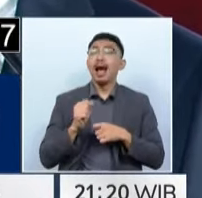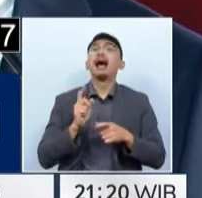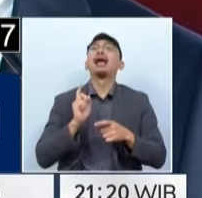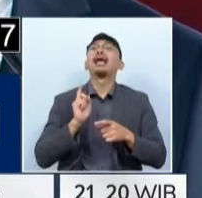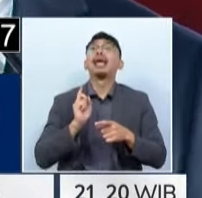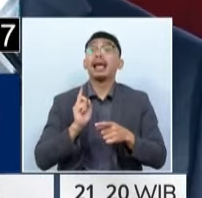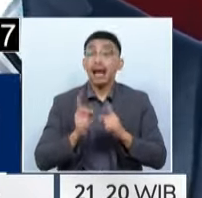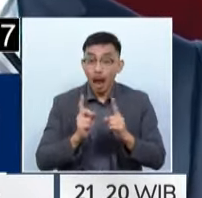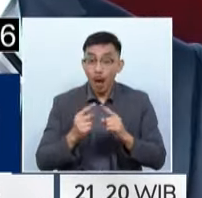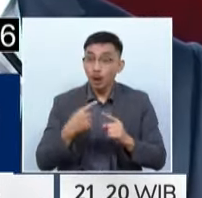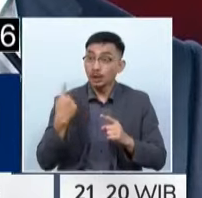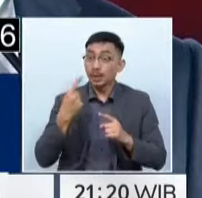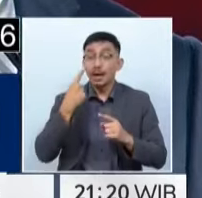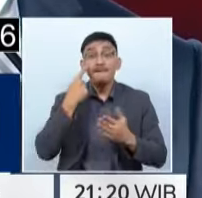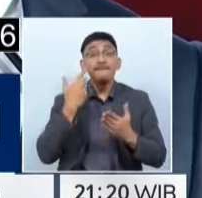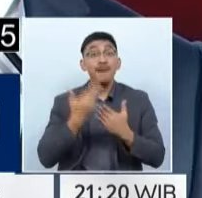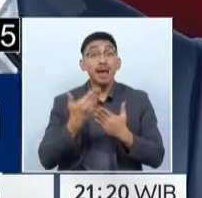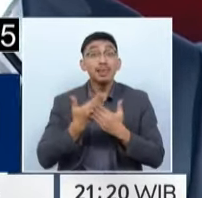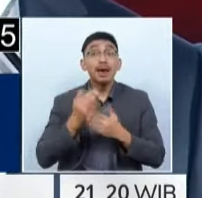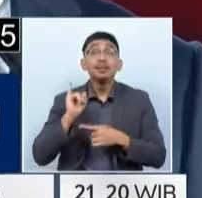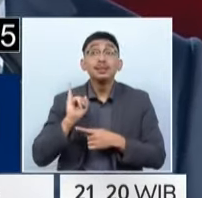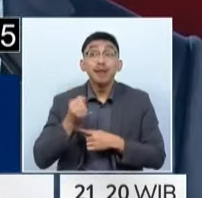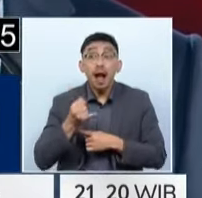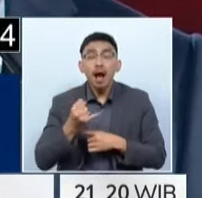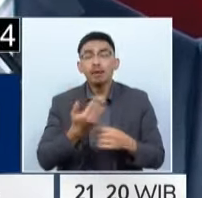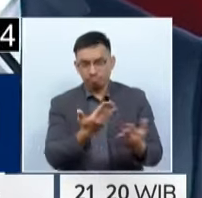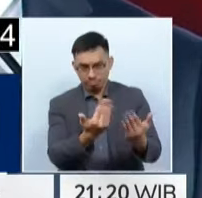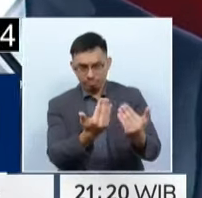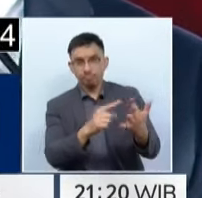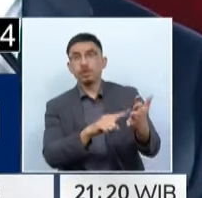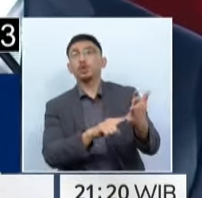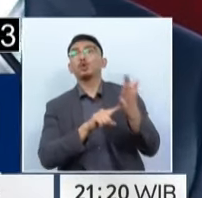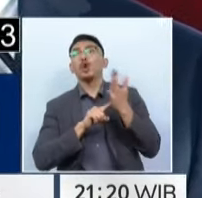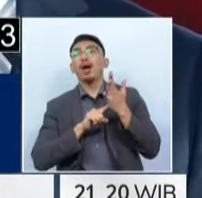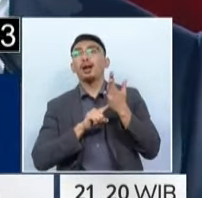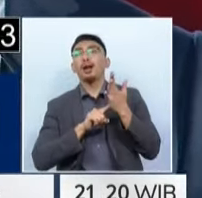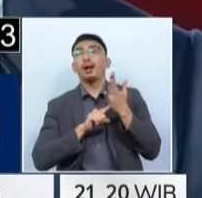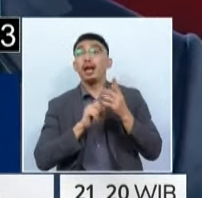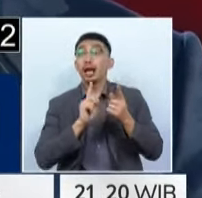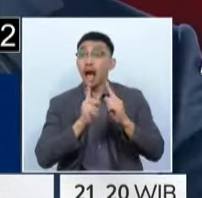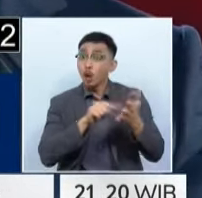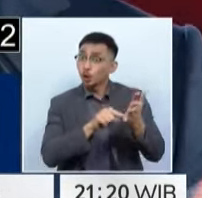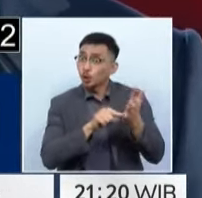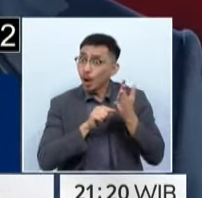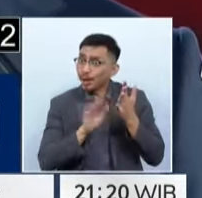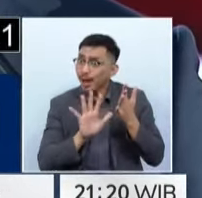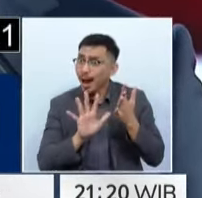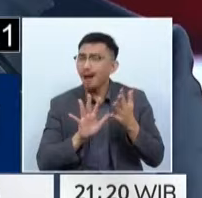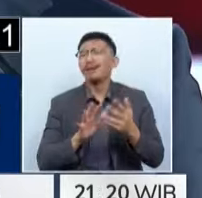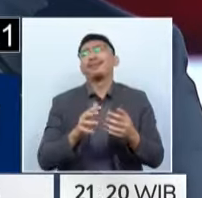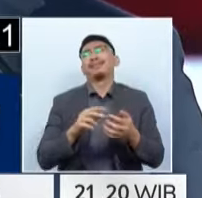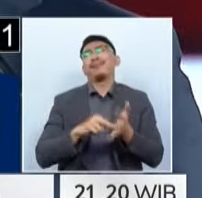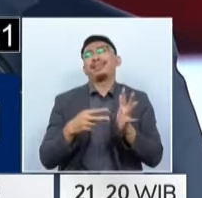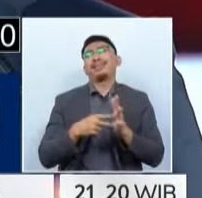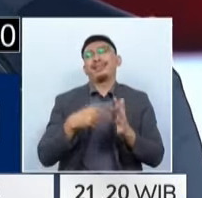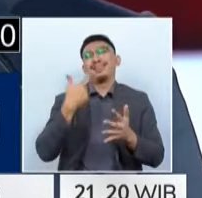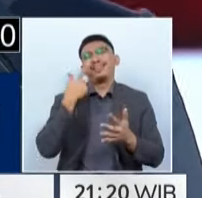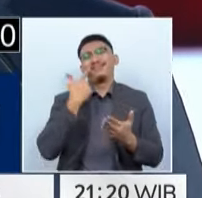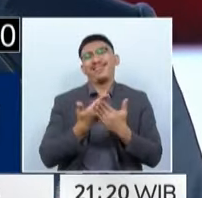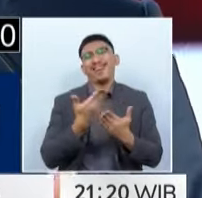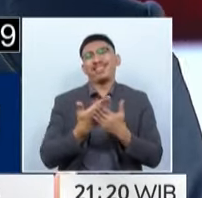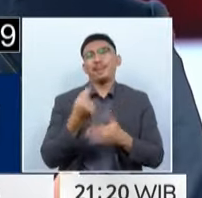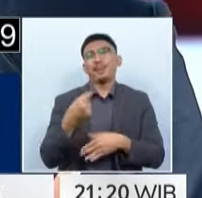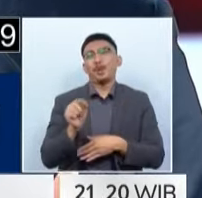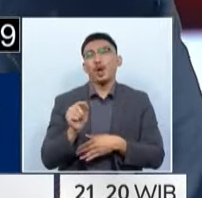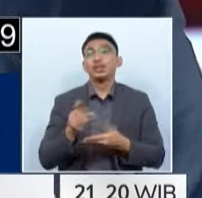faktanya keliru Bapak Tunjukkan tapi kalau bapak tidak menunjukkan berarti memang faktanya benar itulah kenyataan yang ada di lapangan Dan ini